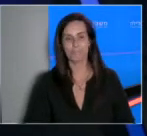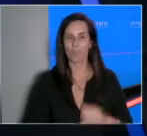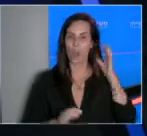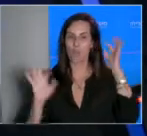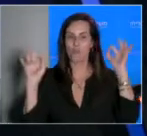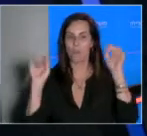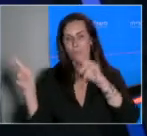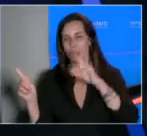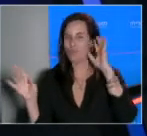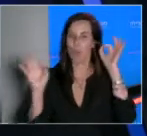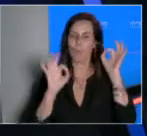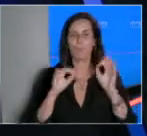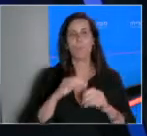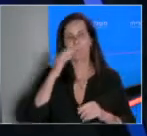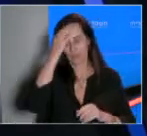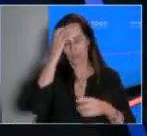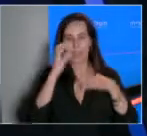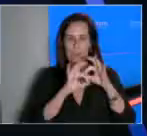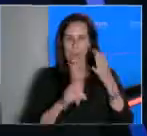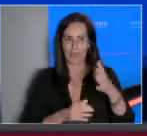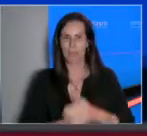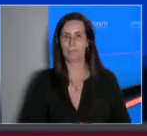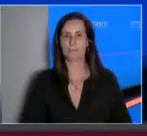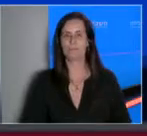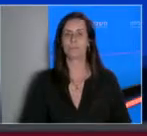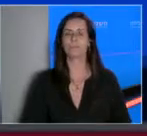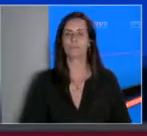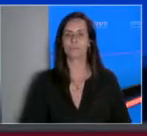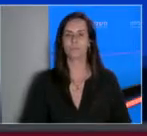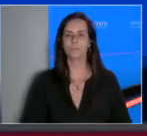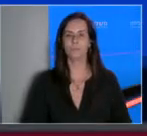אני לא שומע את דקלה, אתם תסדרו את העניינים, אני מתחיל עם אסף.